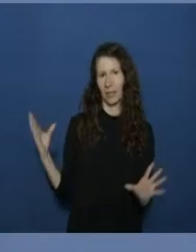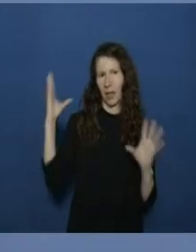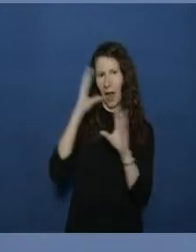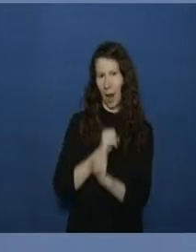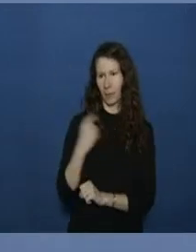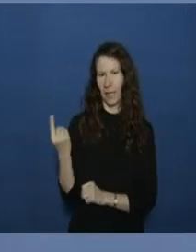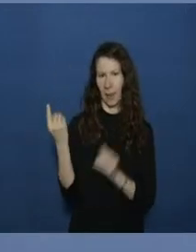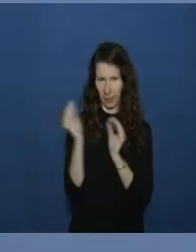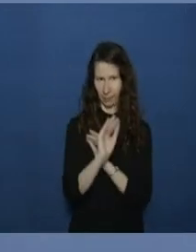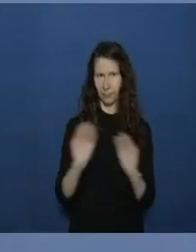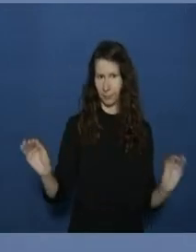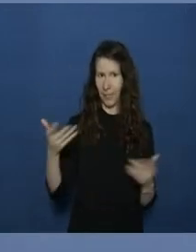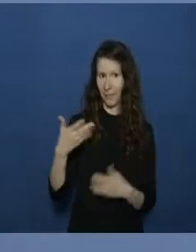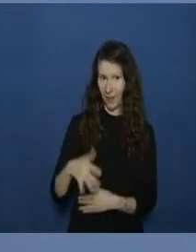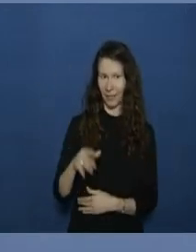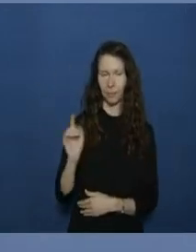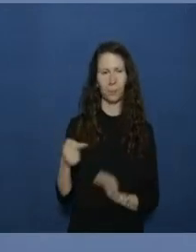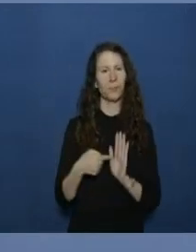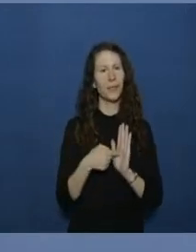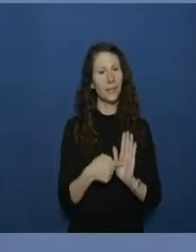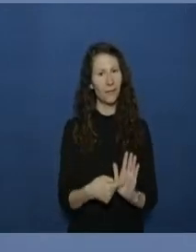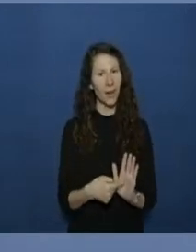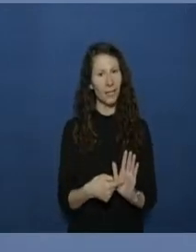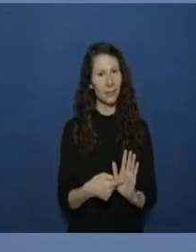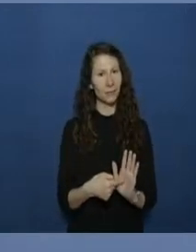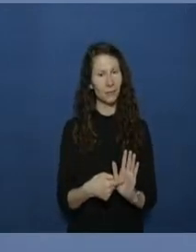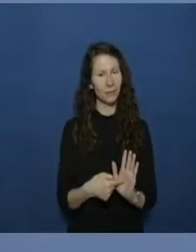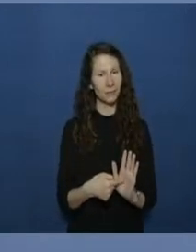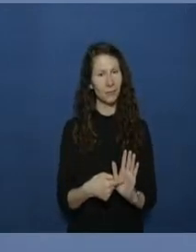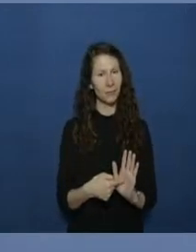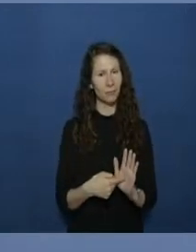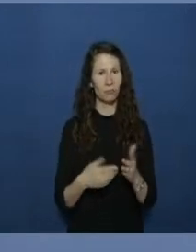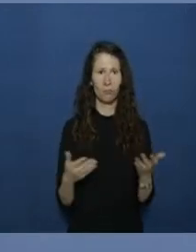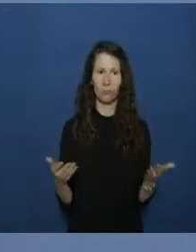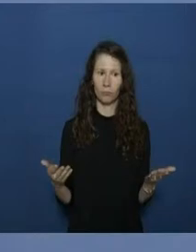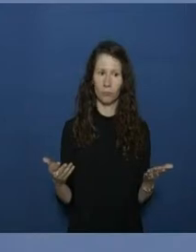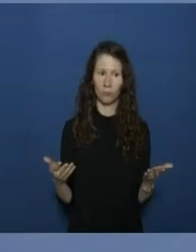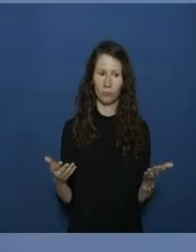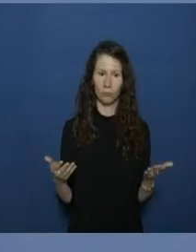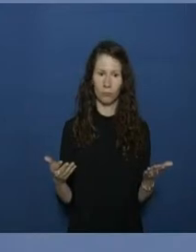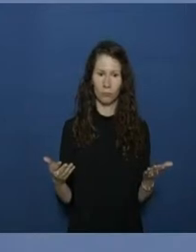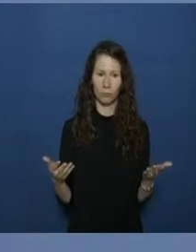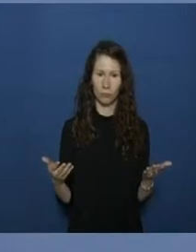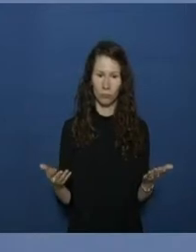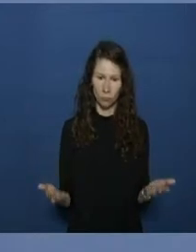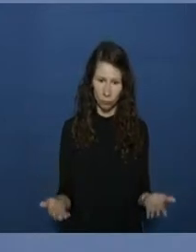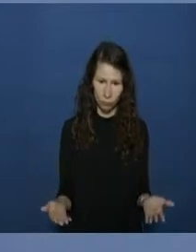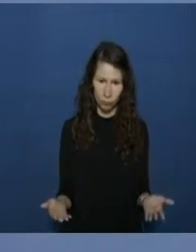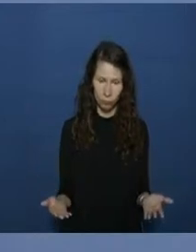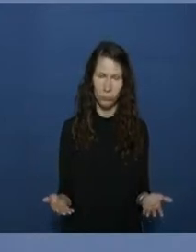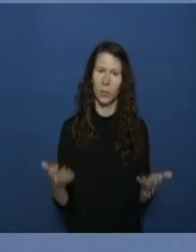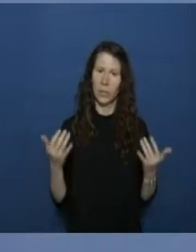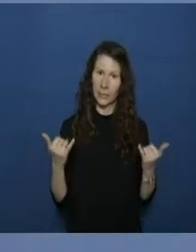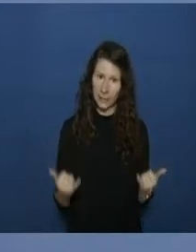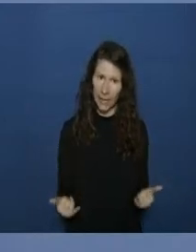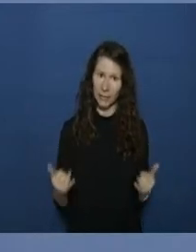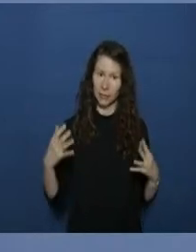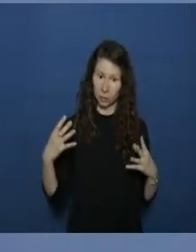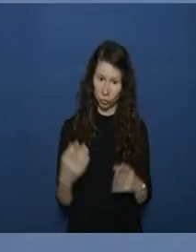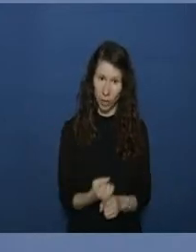verweise, wo er darauf hingewiesen hat, dass es jetzt gelungen ist, die Verhandlungen,